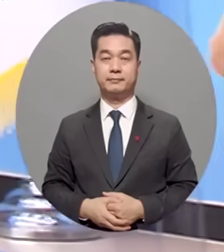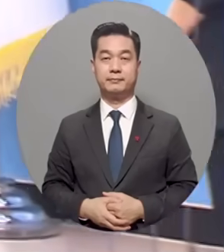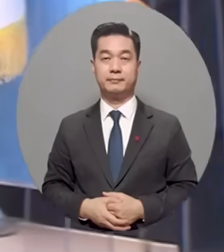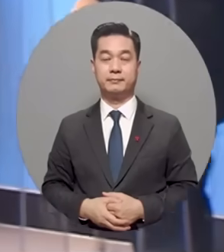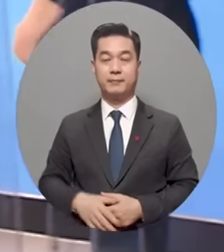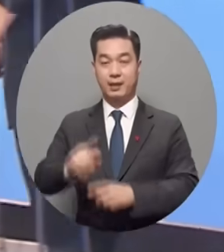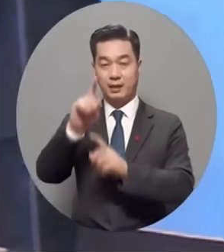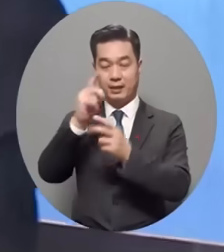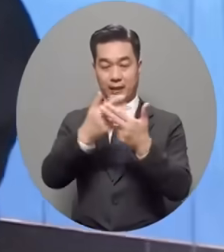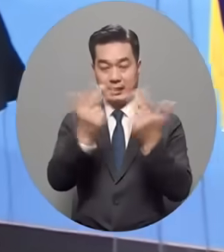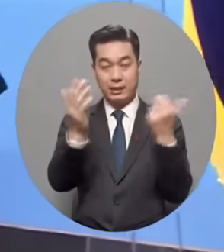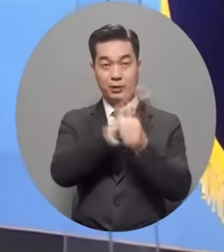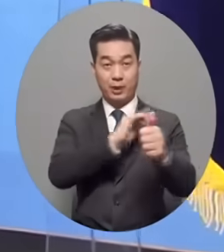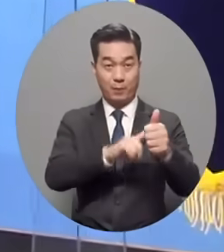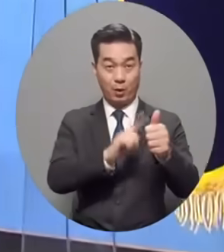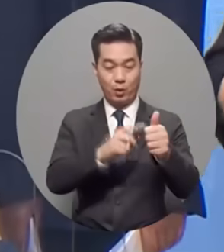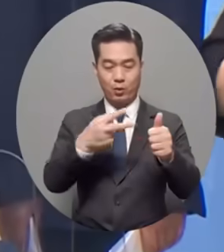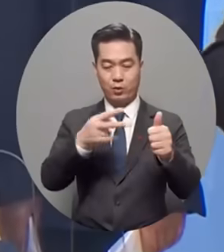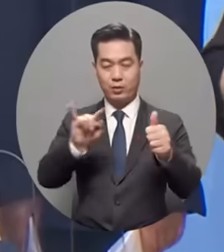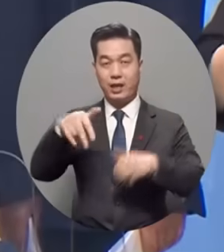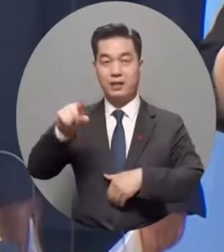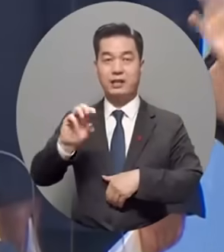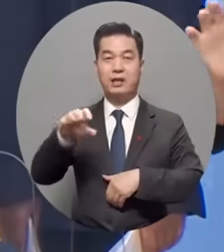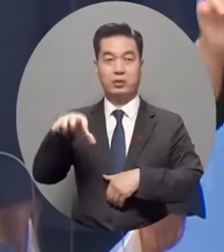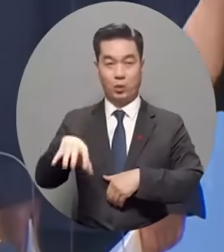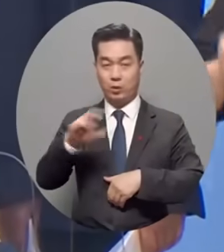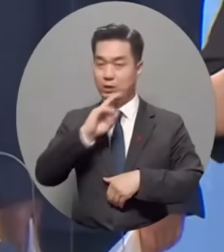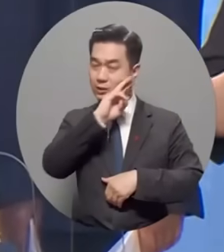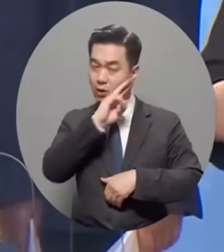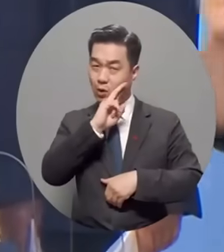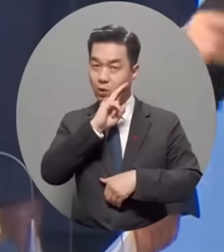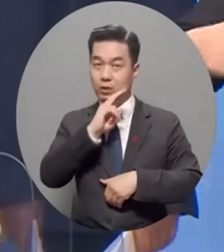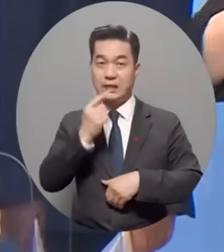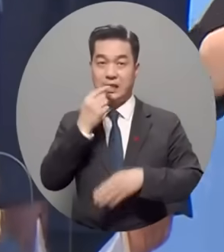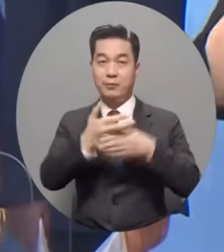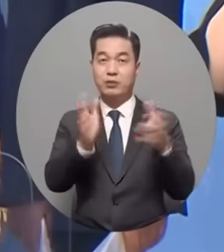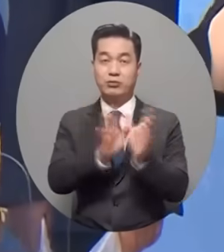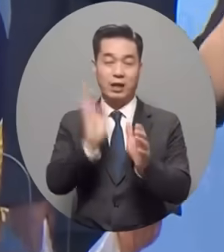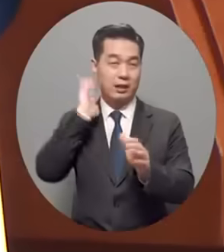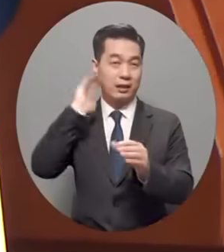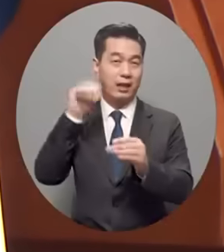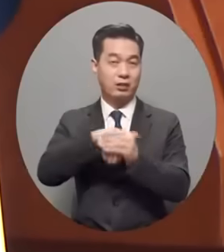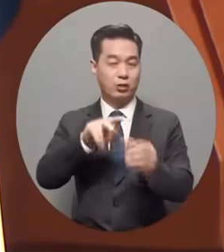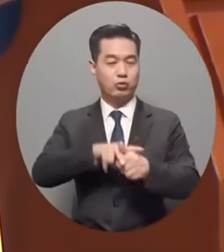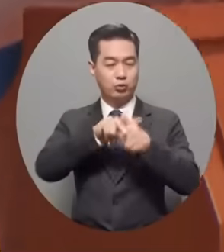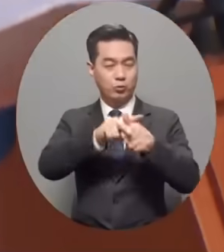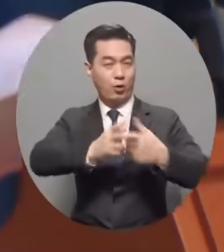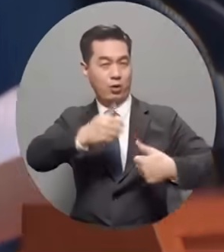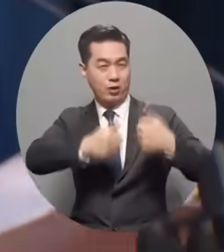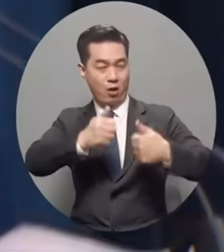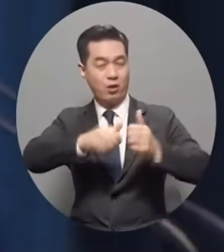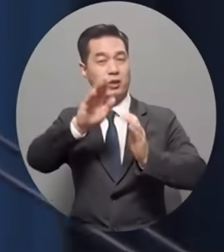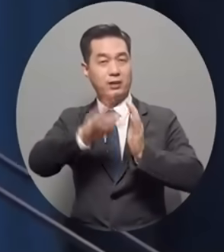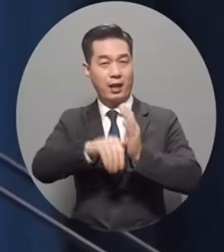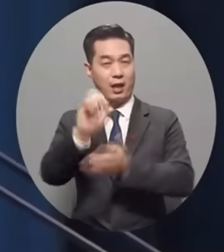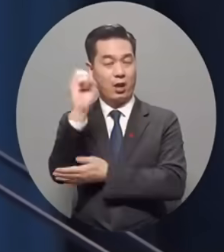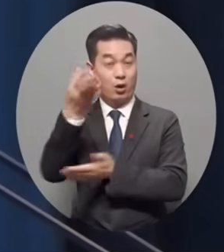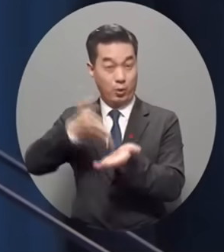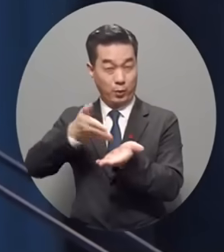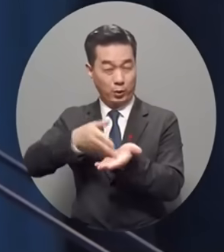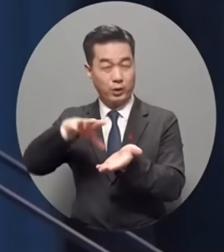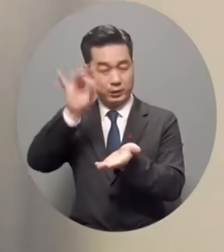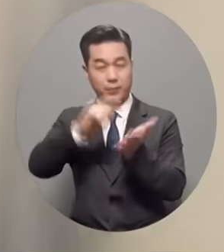이재명 대표의 대장동 의혹은 민주당 대선 후보 경선이 한창이던 2021년 8월 언론 보도를 통해 처음